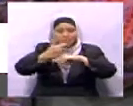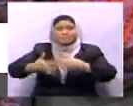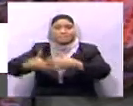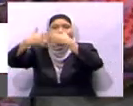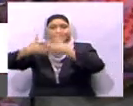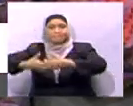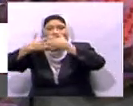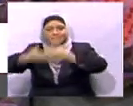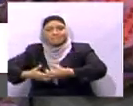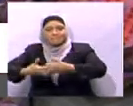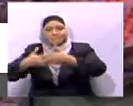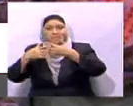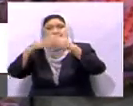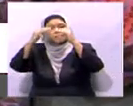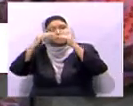perkilangan,